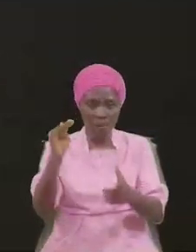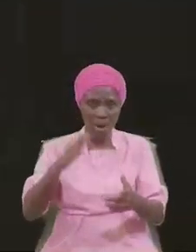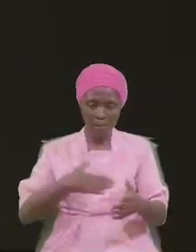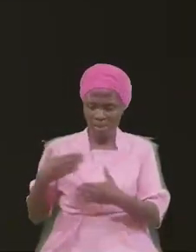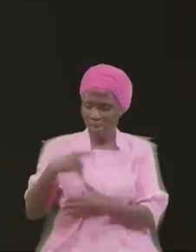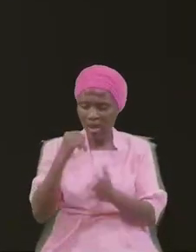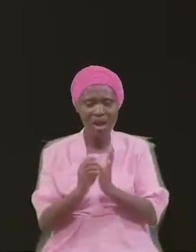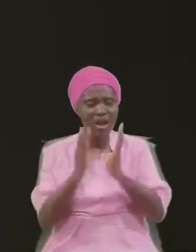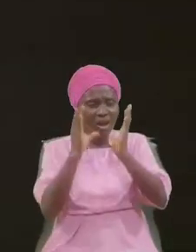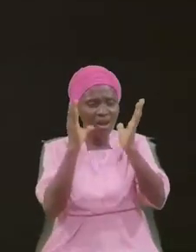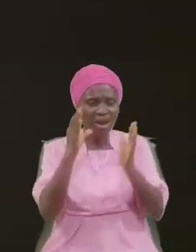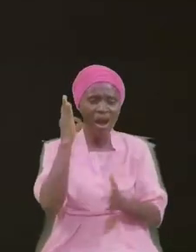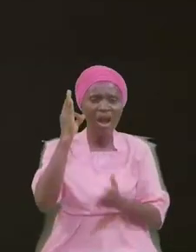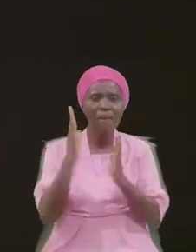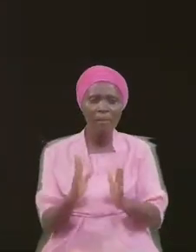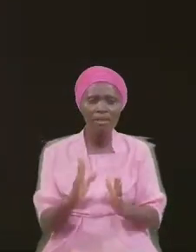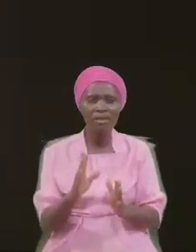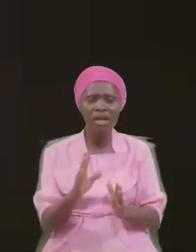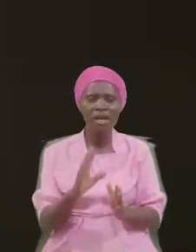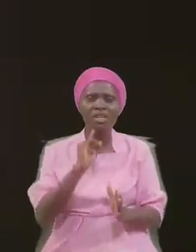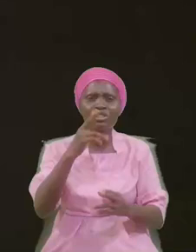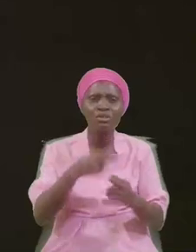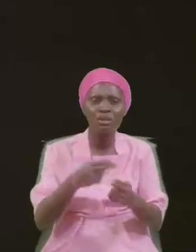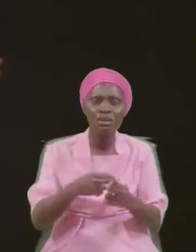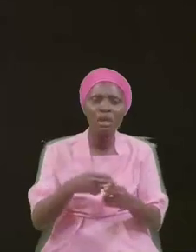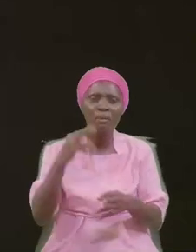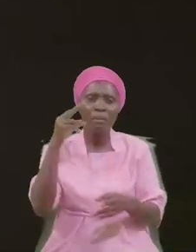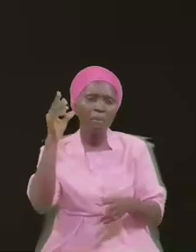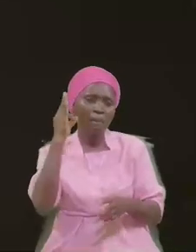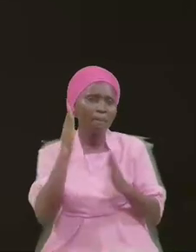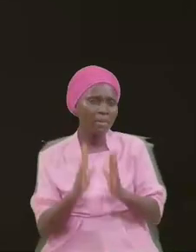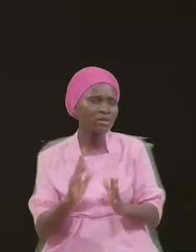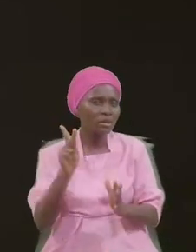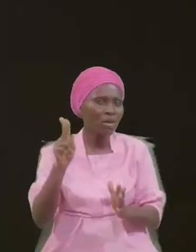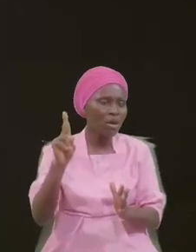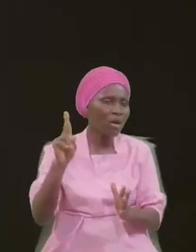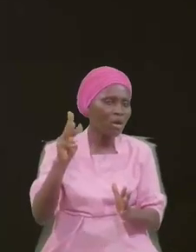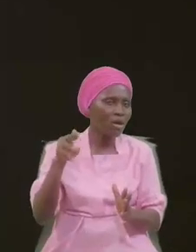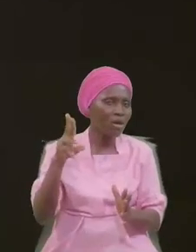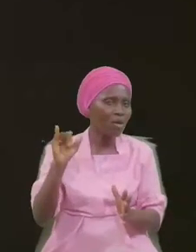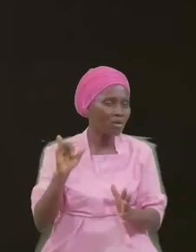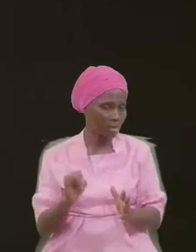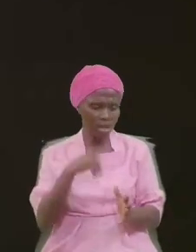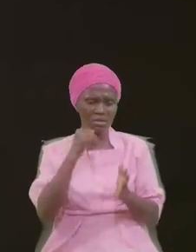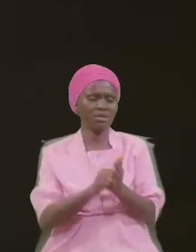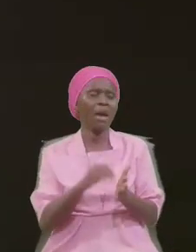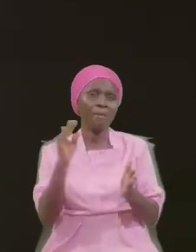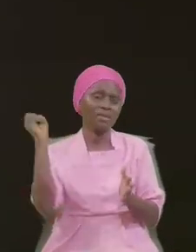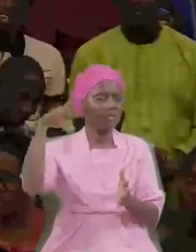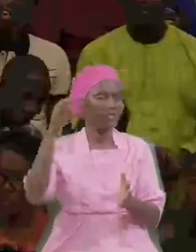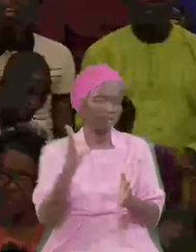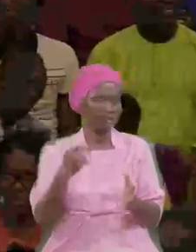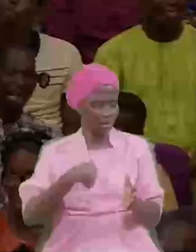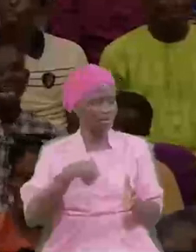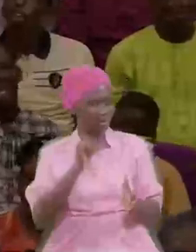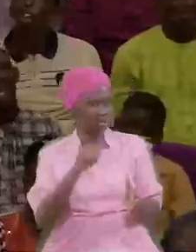couru. Il a couru. Hey, pasteur, es-tu tel pasteur? Je ne suis pas la grâce de Dieu, je le suis. Vous n'allez pas renoncer